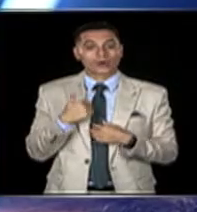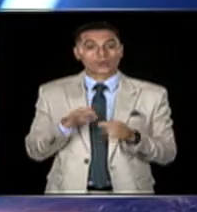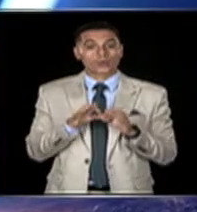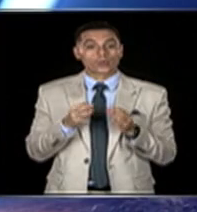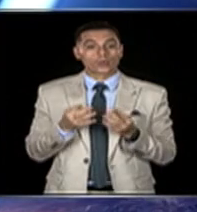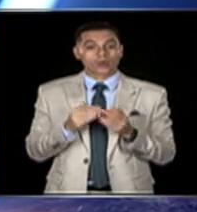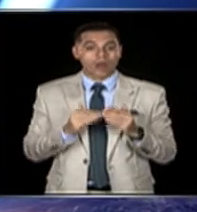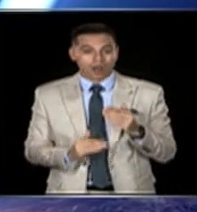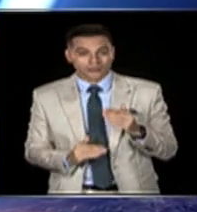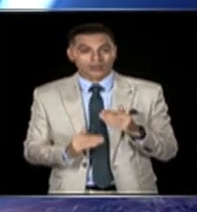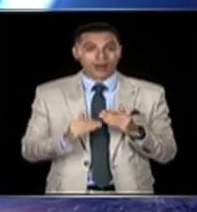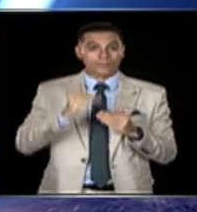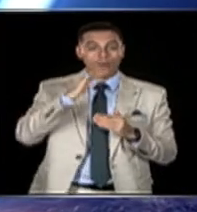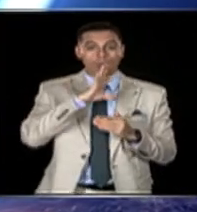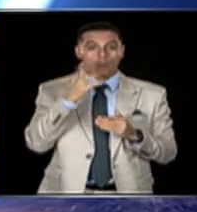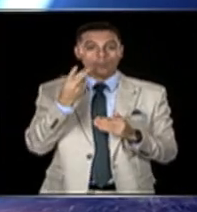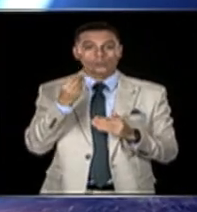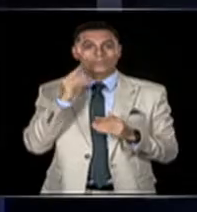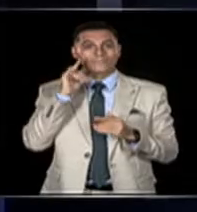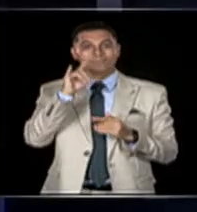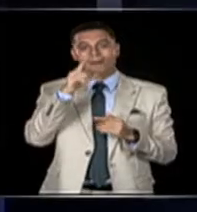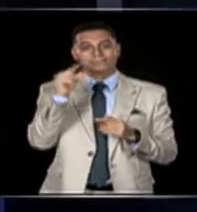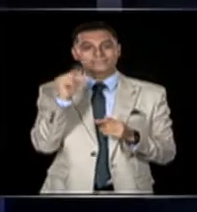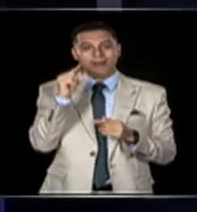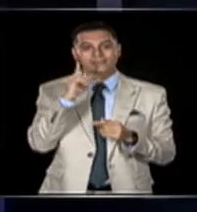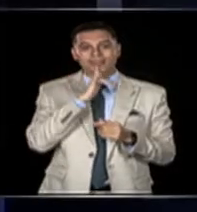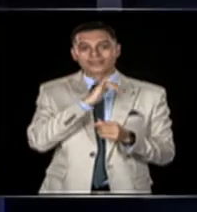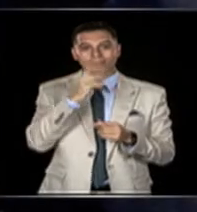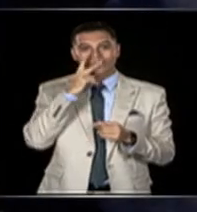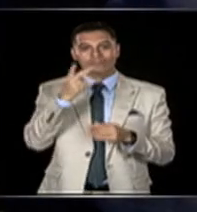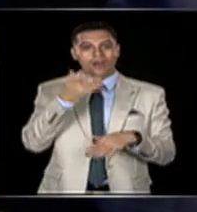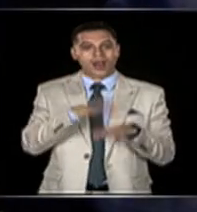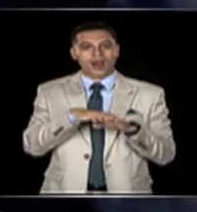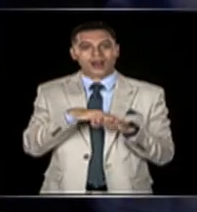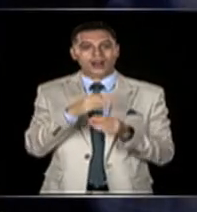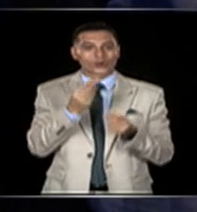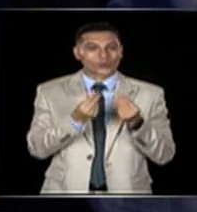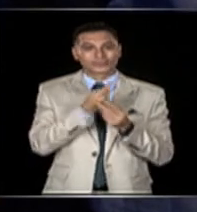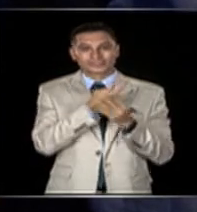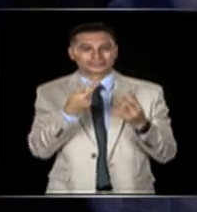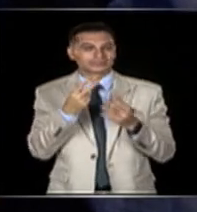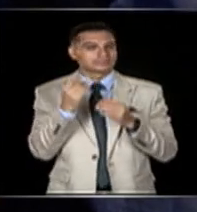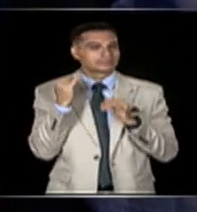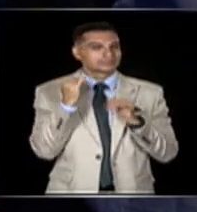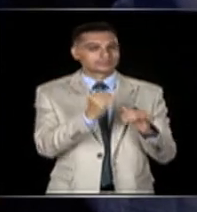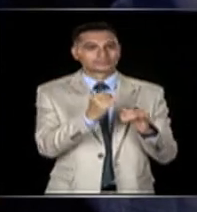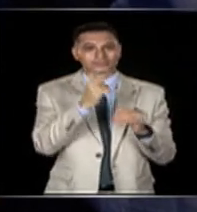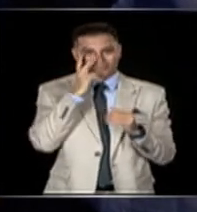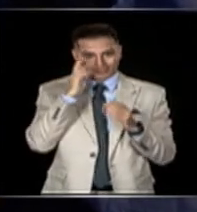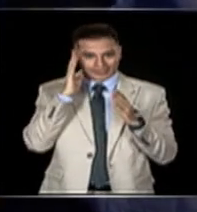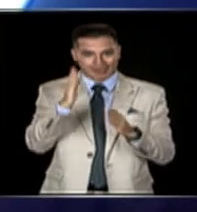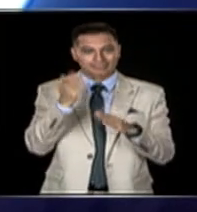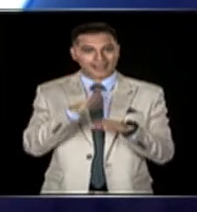من اصغر واحد لاكبر واحد فانز لحضرتك، يعني هم على طول يعني بيتفرجوا عليك اكتر من الكرتون. يعني اكتر من الكرتون